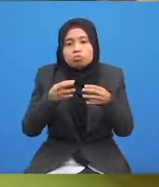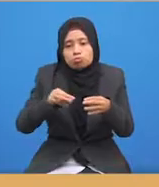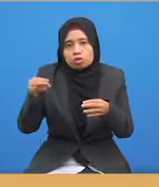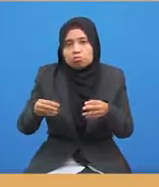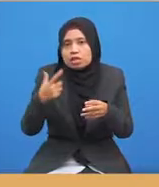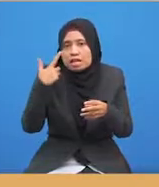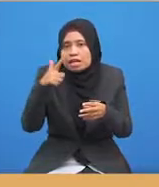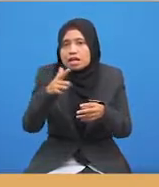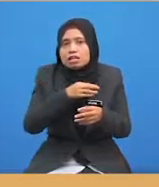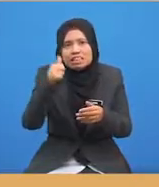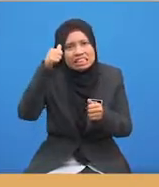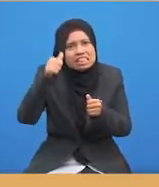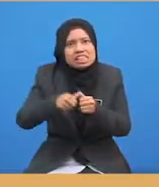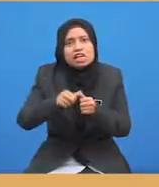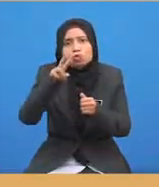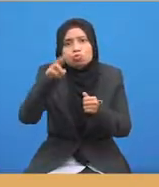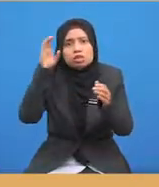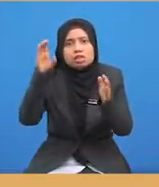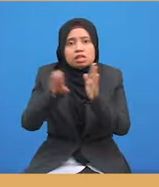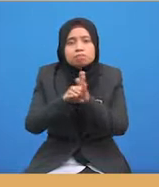melihat dan mengingat dua gambar ini.